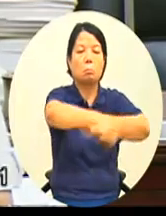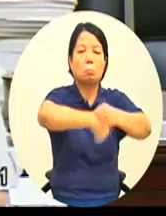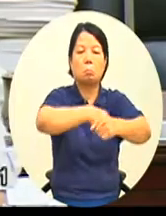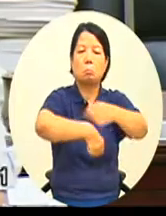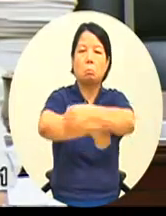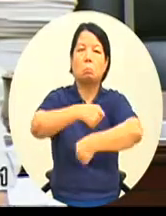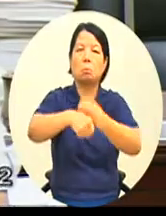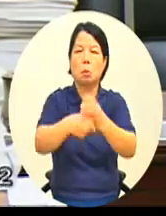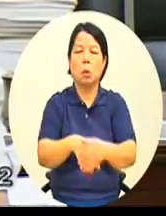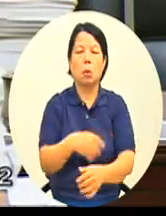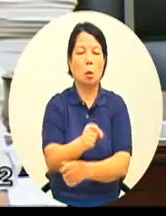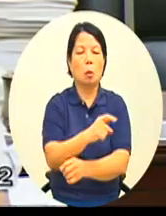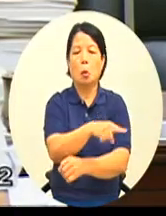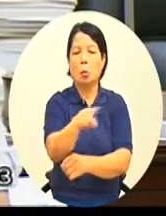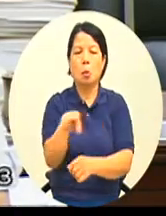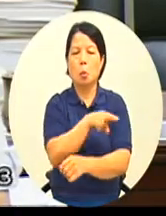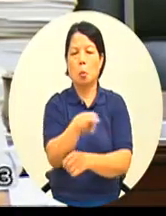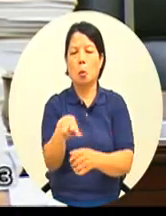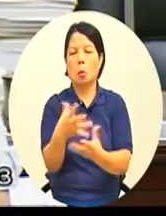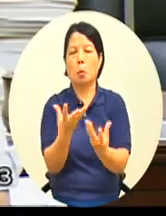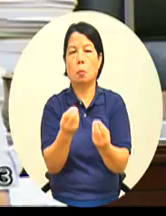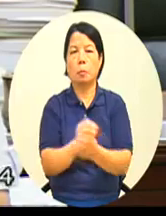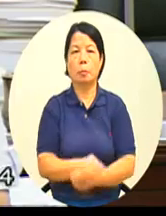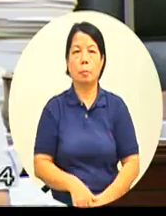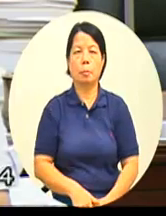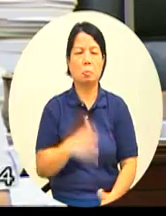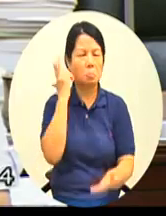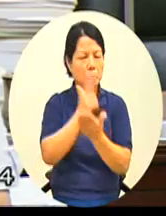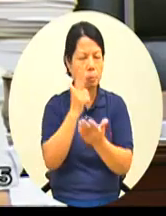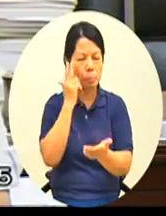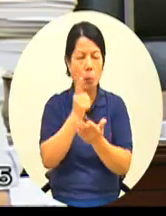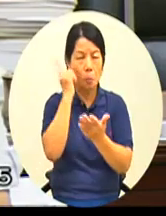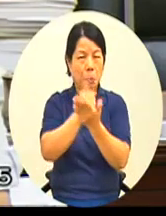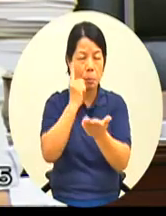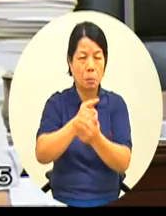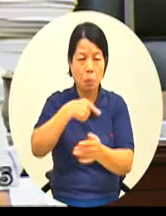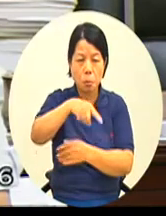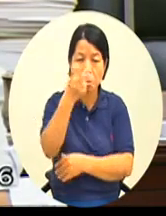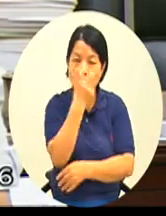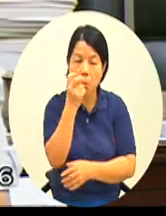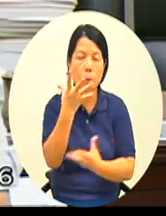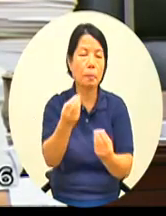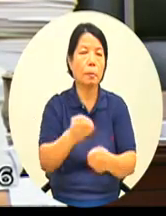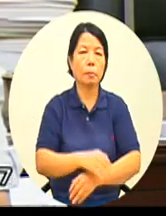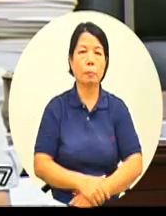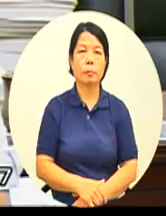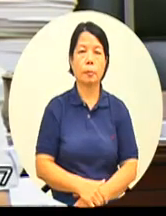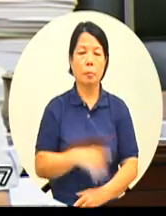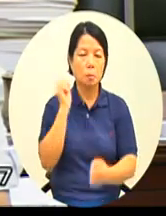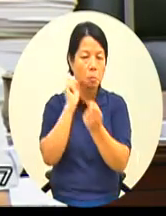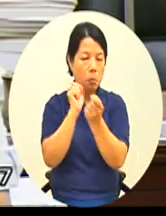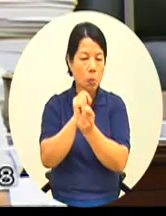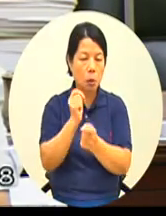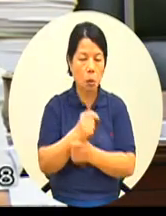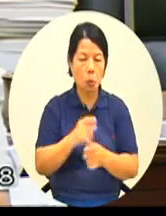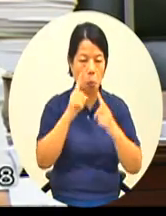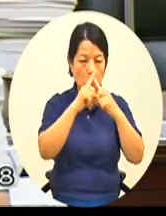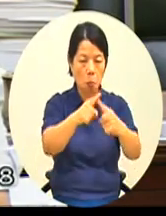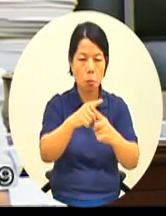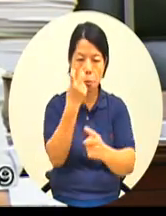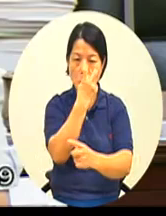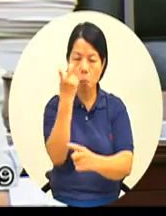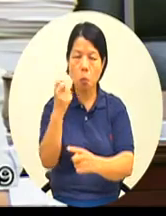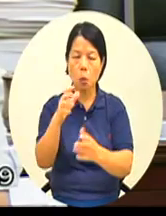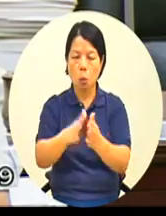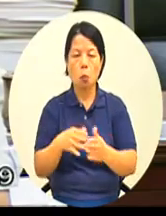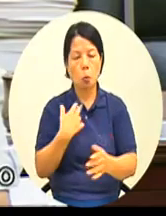都没注意，不一定是天天去看吼。那这是我认为最近我自己去探访几家吼，我自己的一个